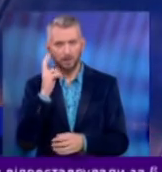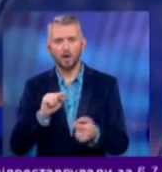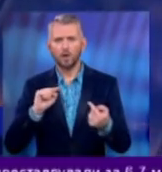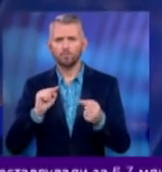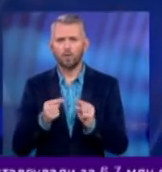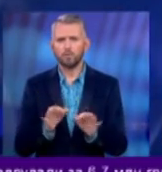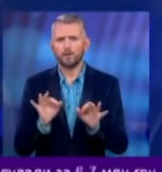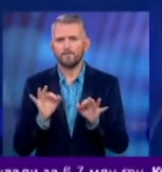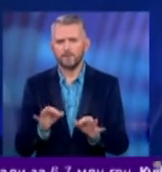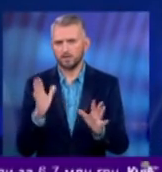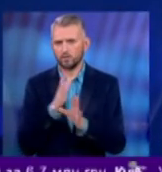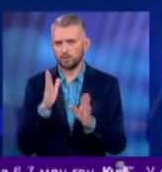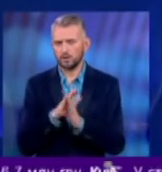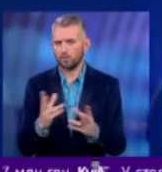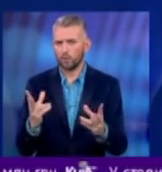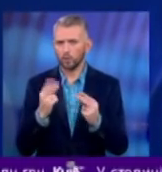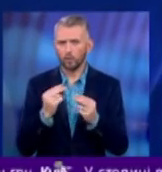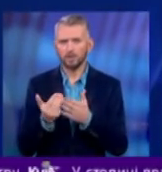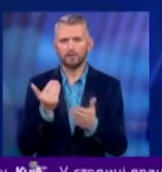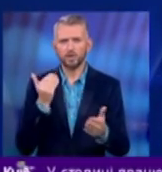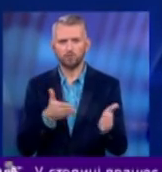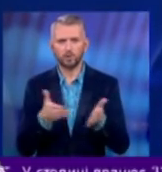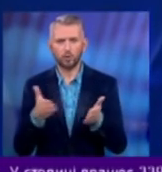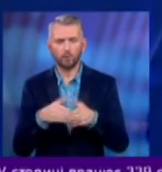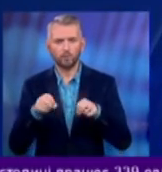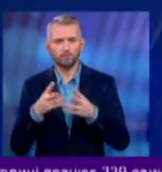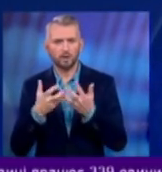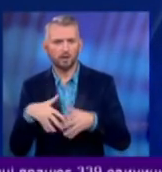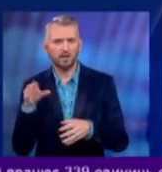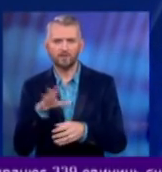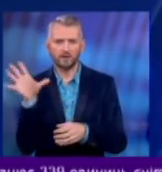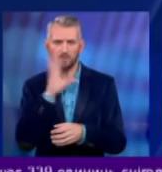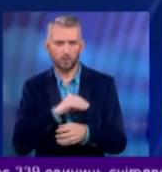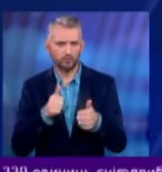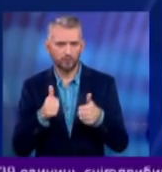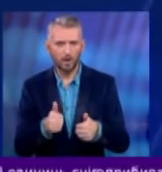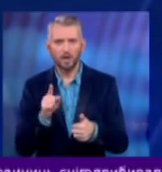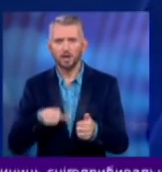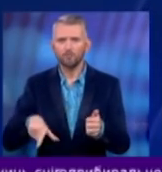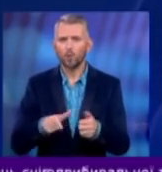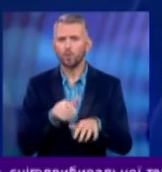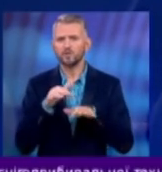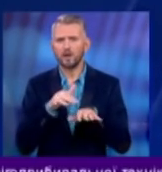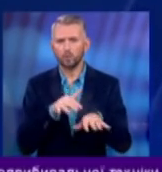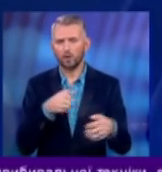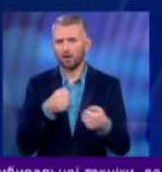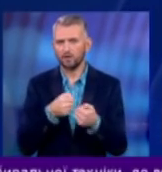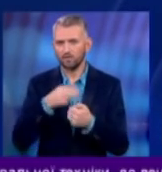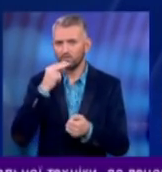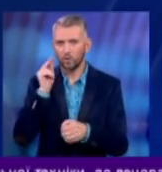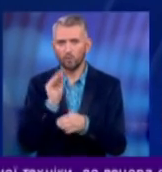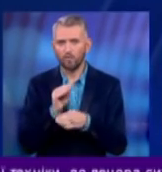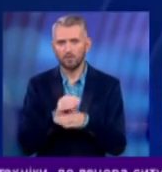вірні синоптичні прогнози і завчасну підготовку спецтехніки, не все вдалося гладко. Але в дорожніх заторах та аваріях винуватити